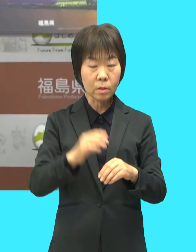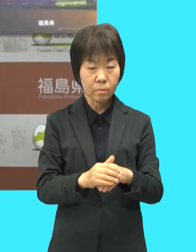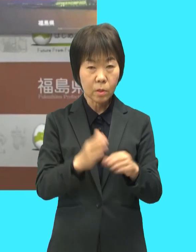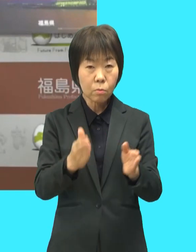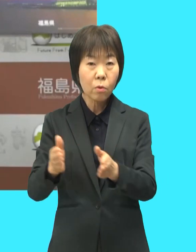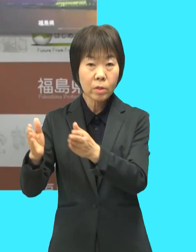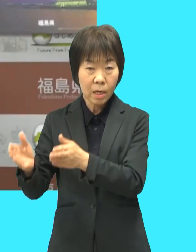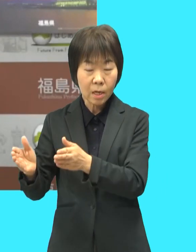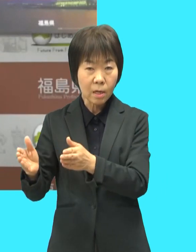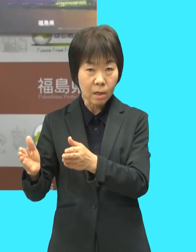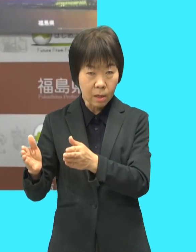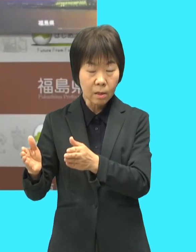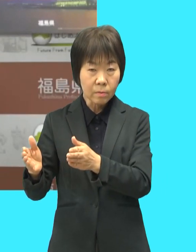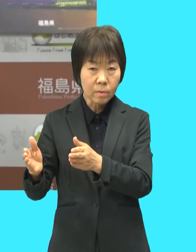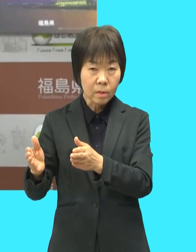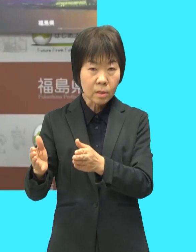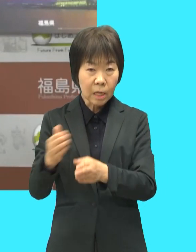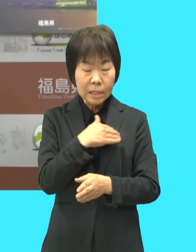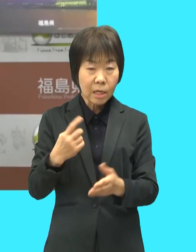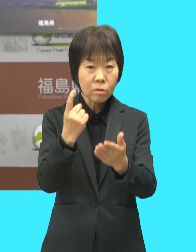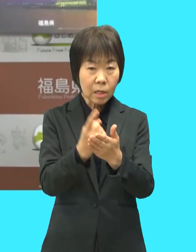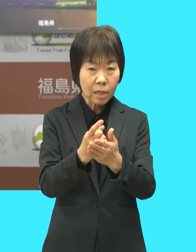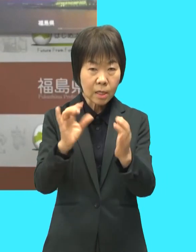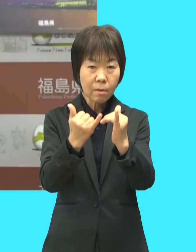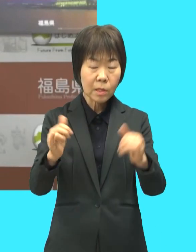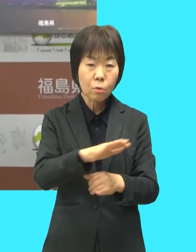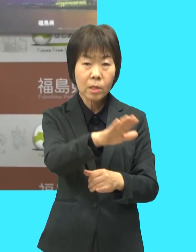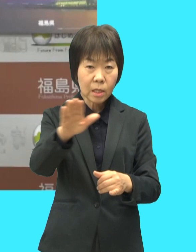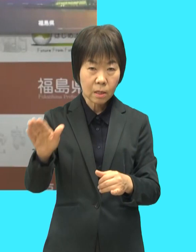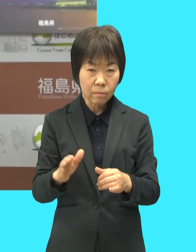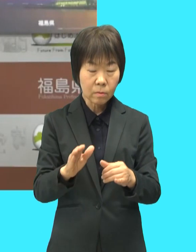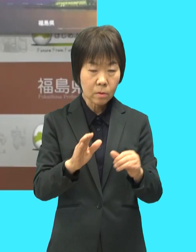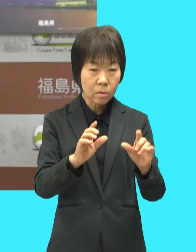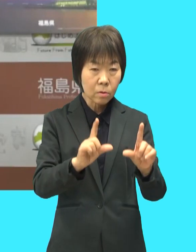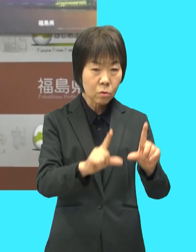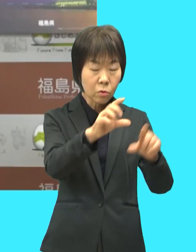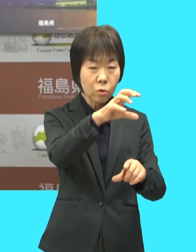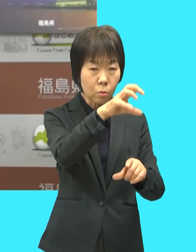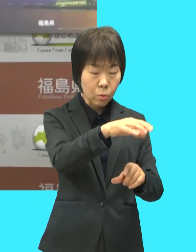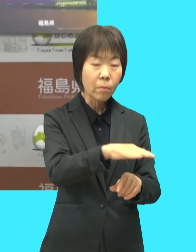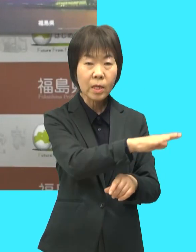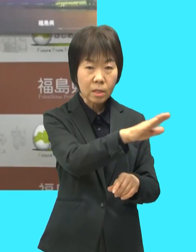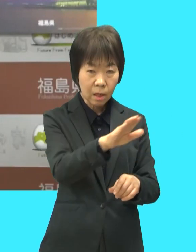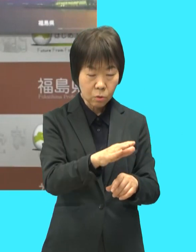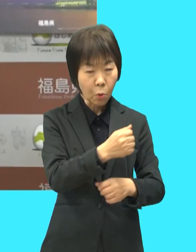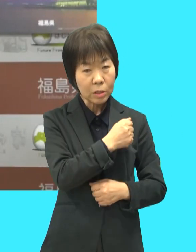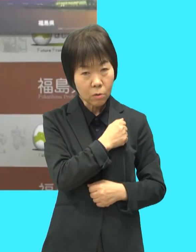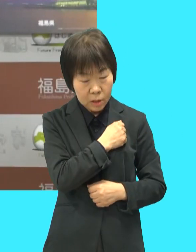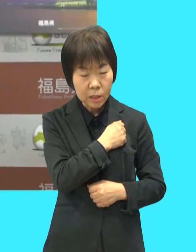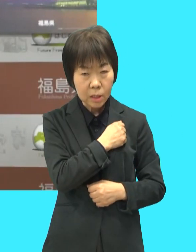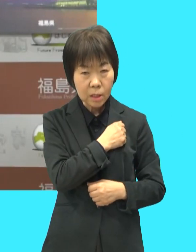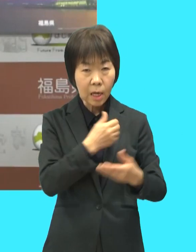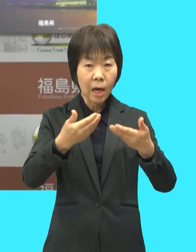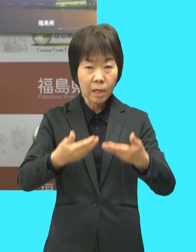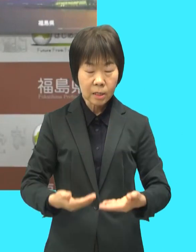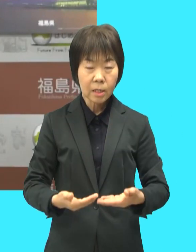方でやはりできるだけ県民の皆さん、あるいは東京都であれば都民の皆さんの命安全を考え